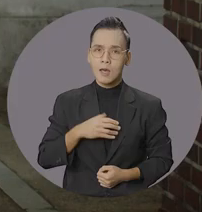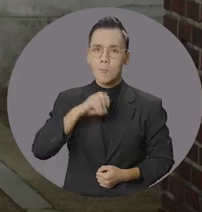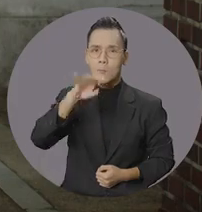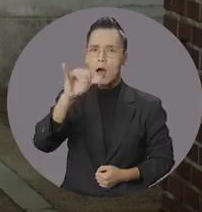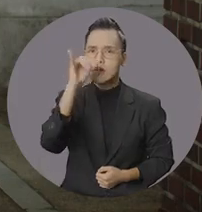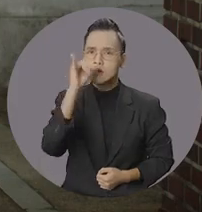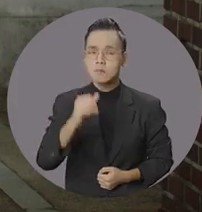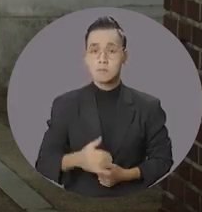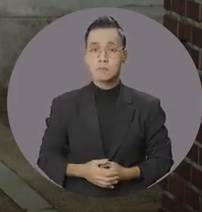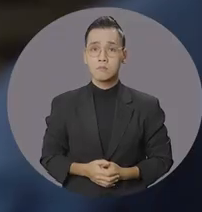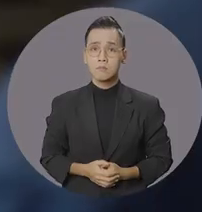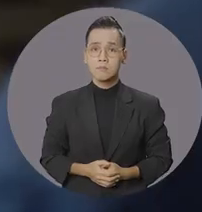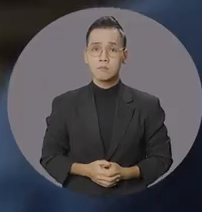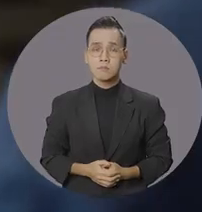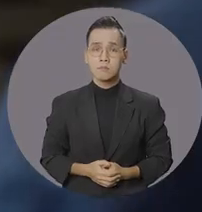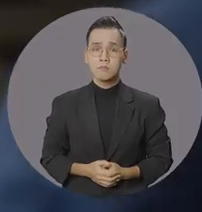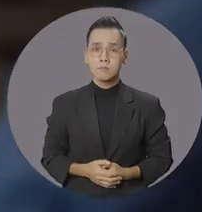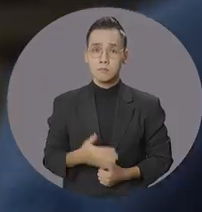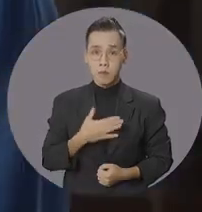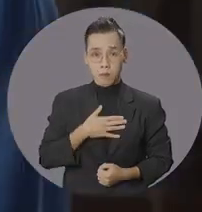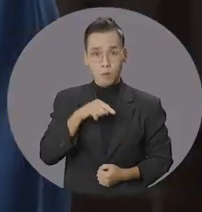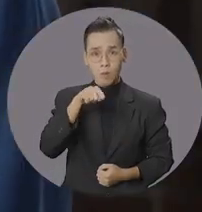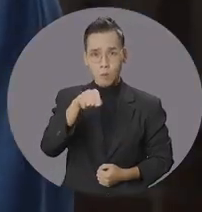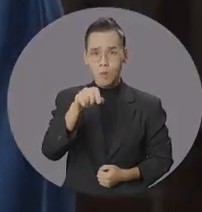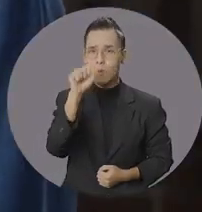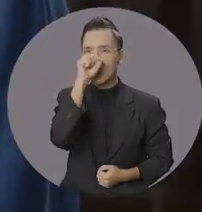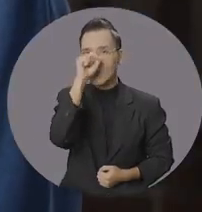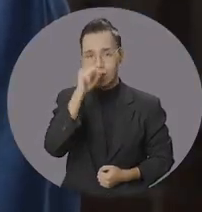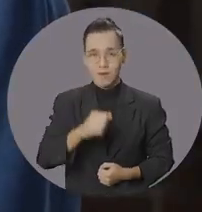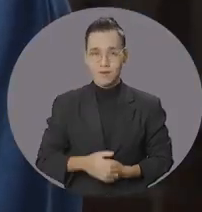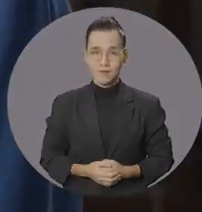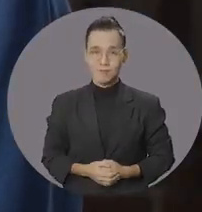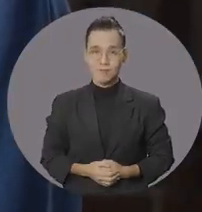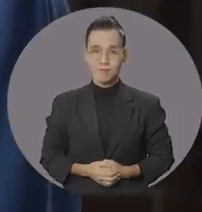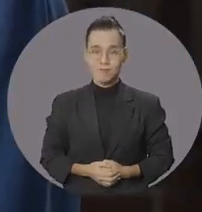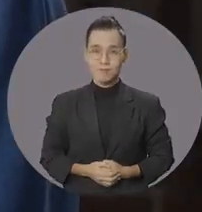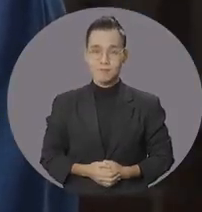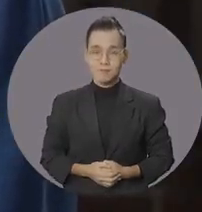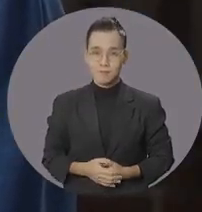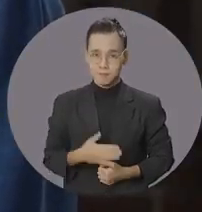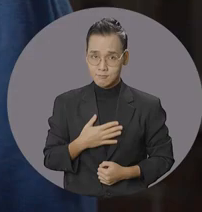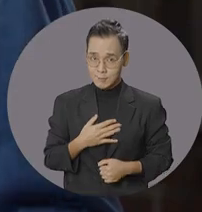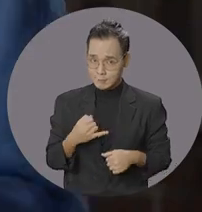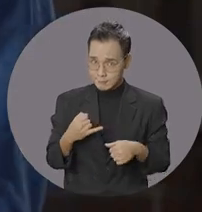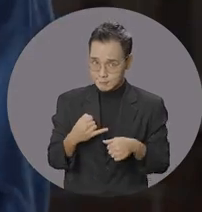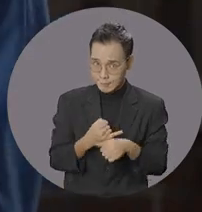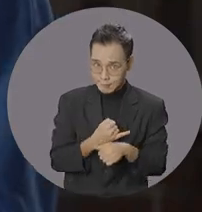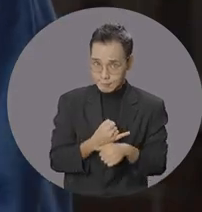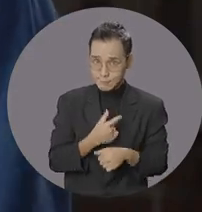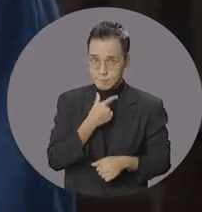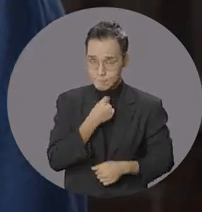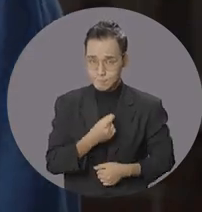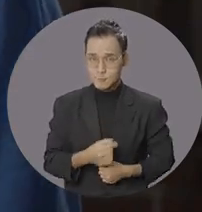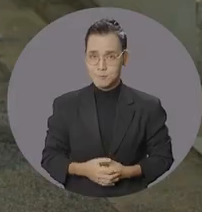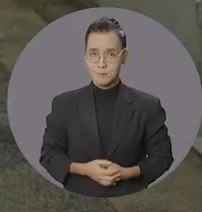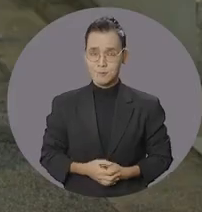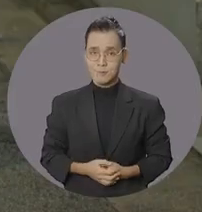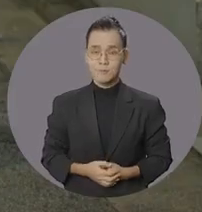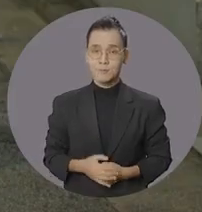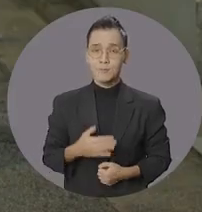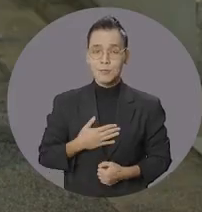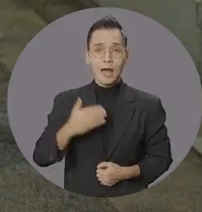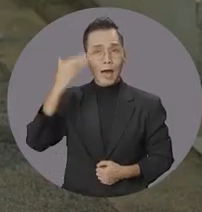나 너한테 할 말이 있어. 나 너 좋아해. 나랑 사귈래?